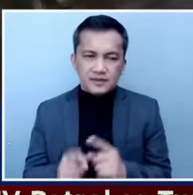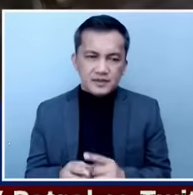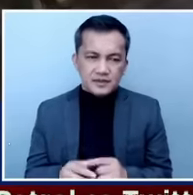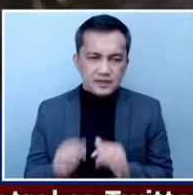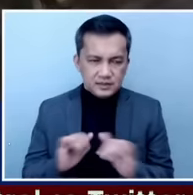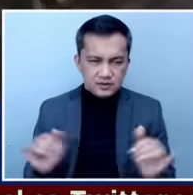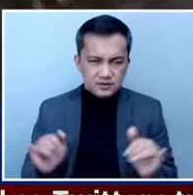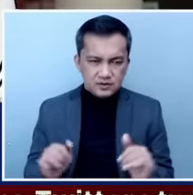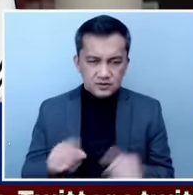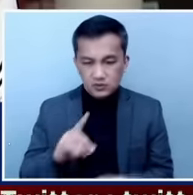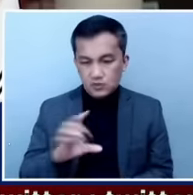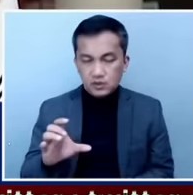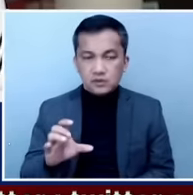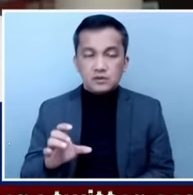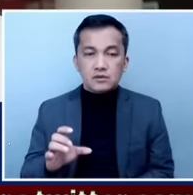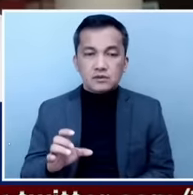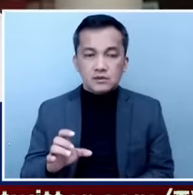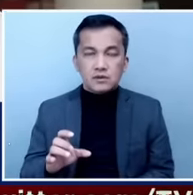eh. Sa